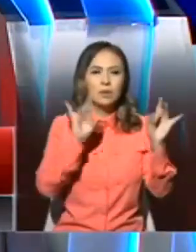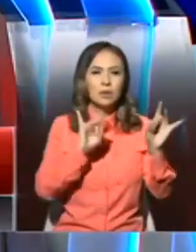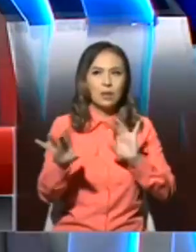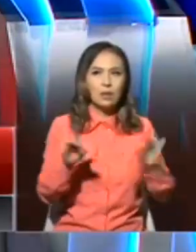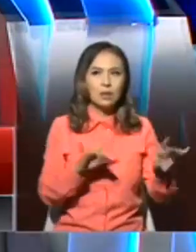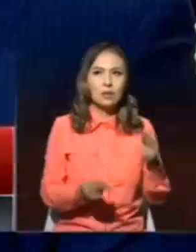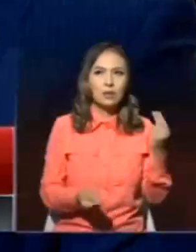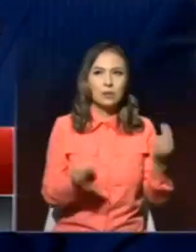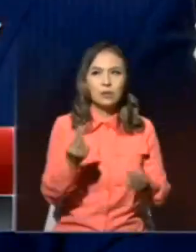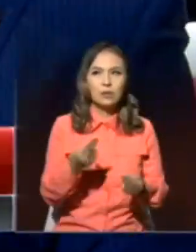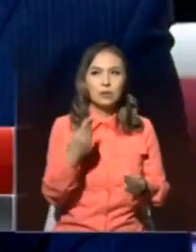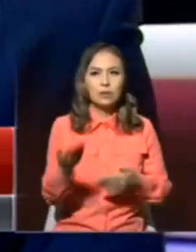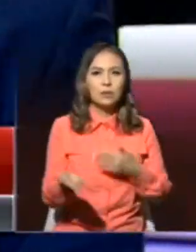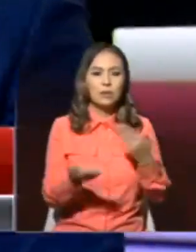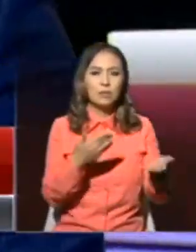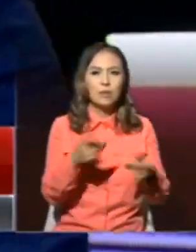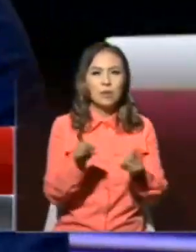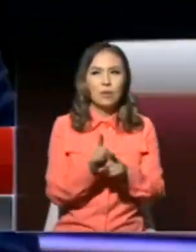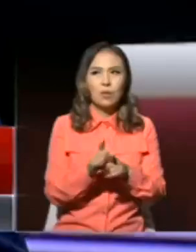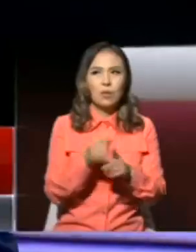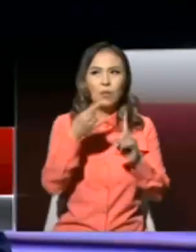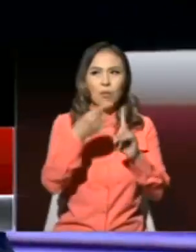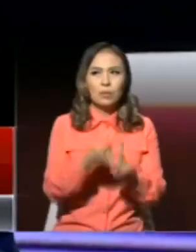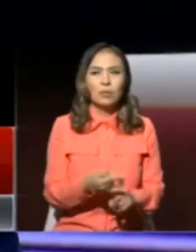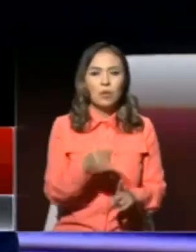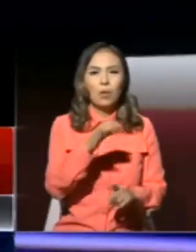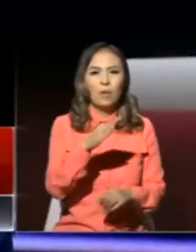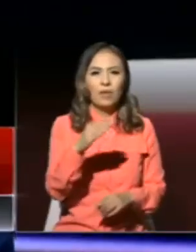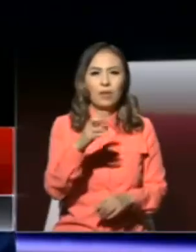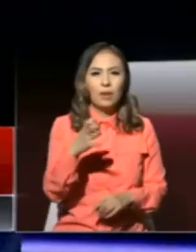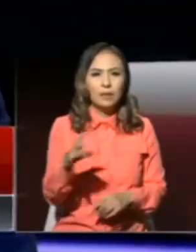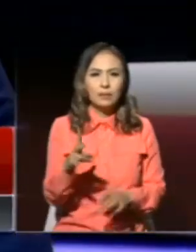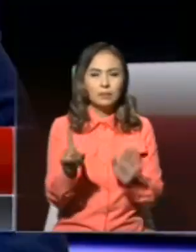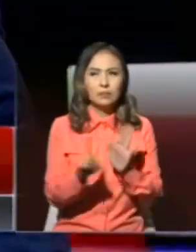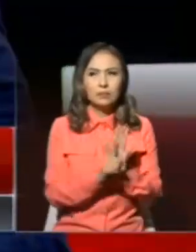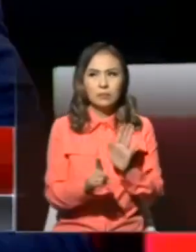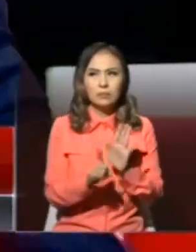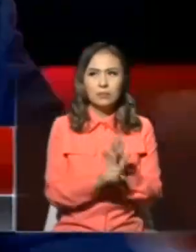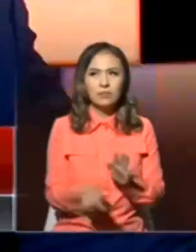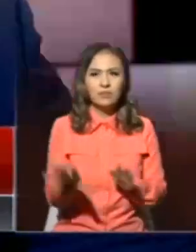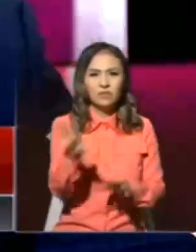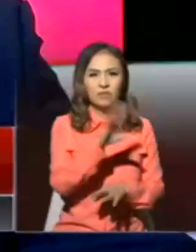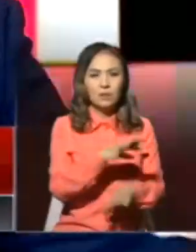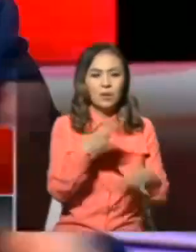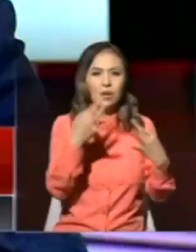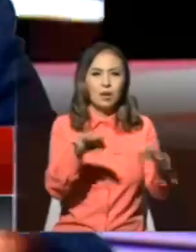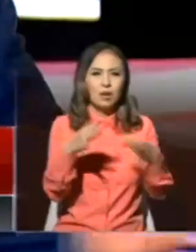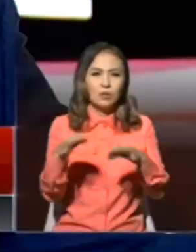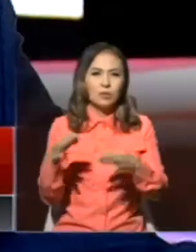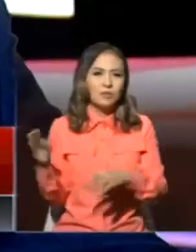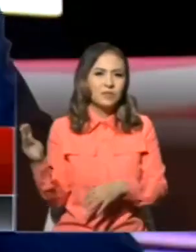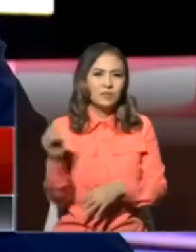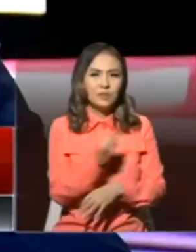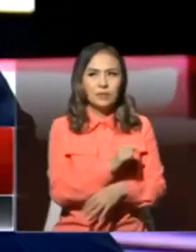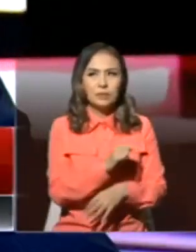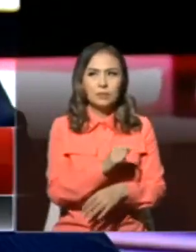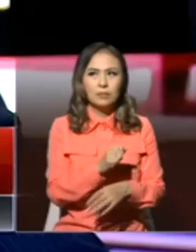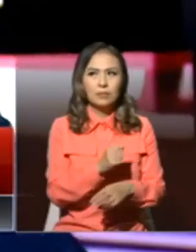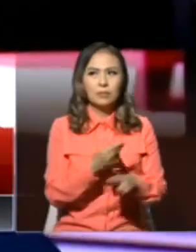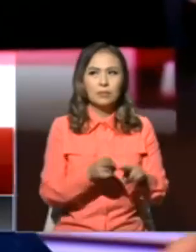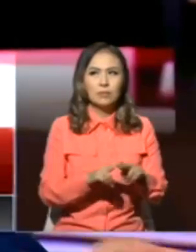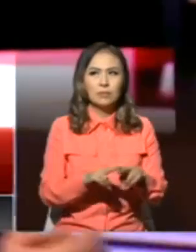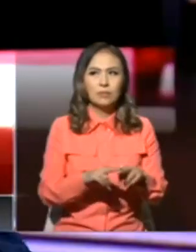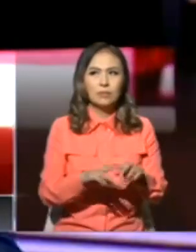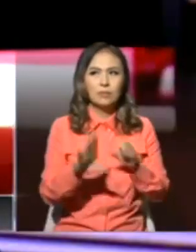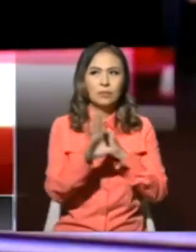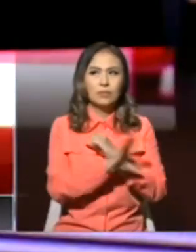мә ойна, мә онлайн кір. Мұны офлайн болса, офлайнға бар. Барлық жарнаманы, барлық мүмкіндікті береміз де. Ал